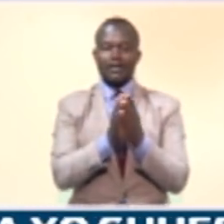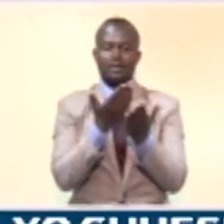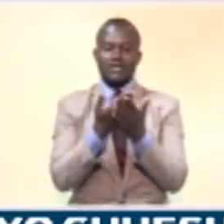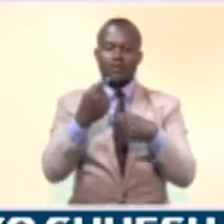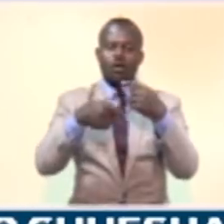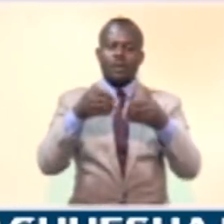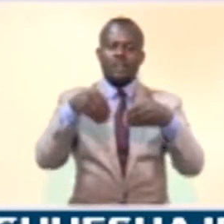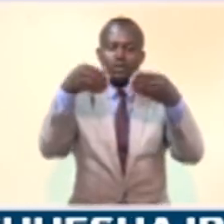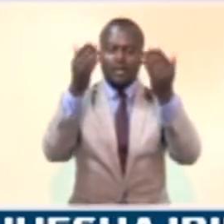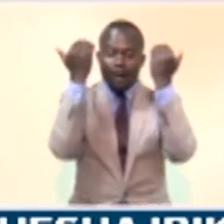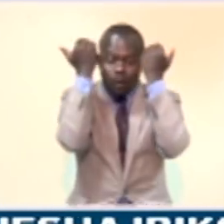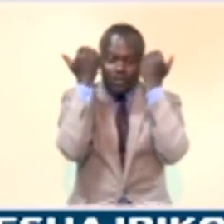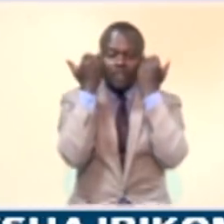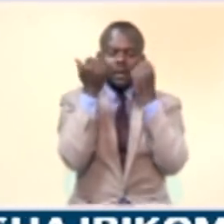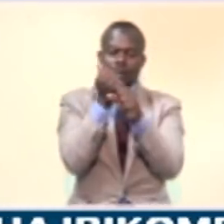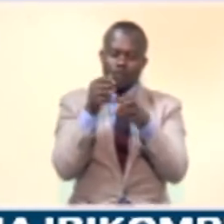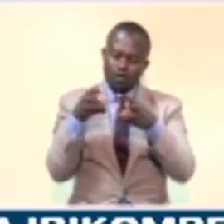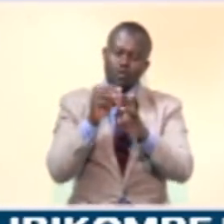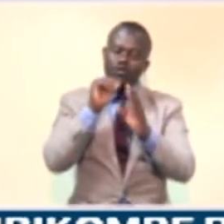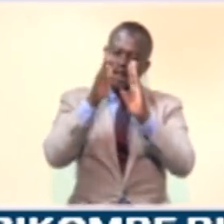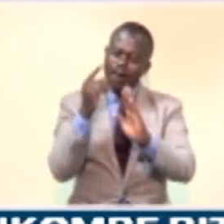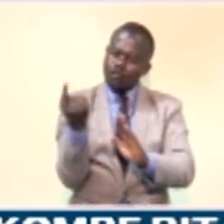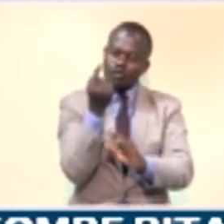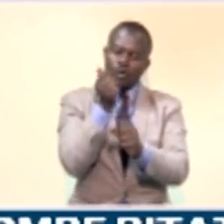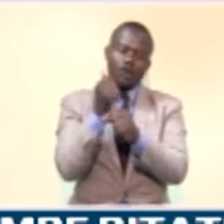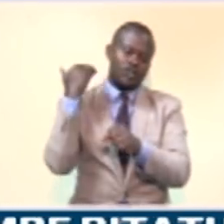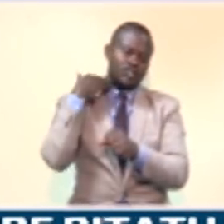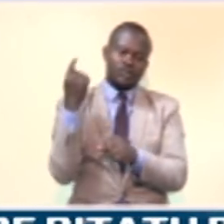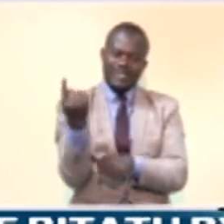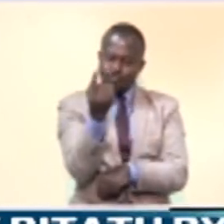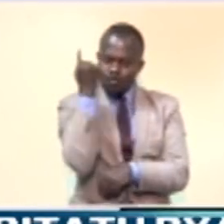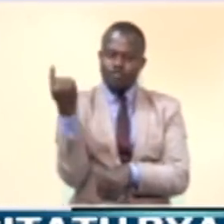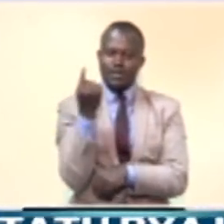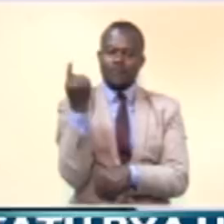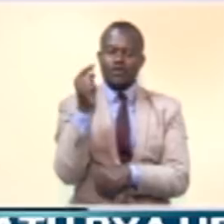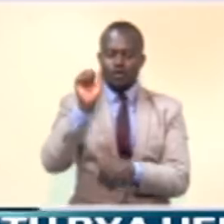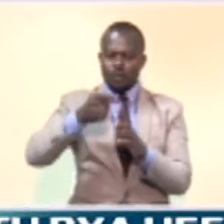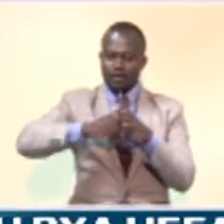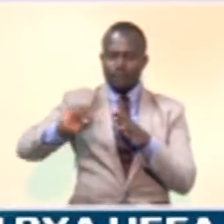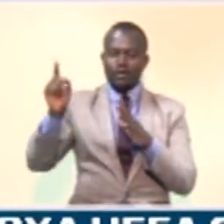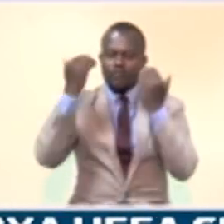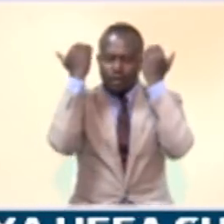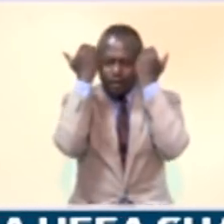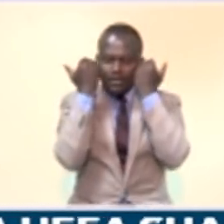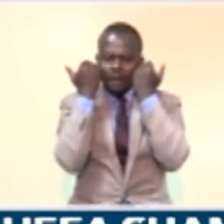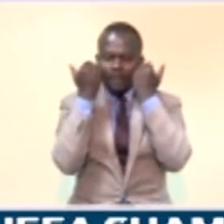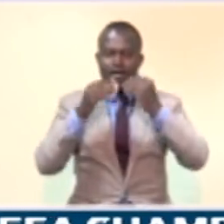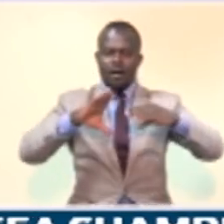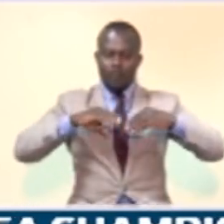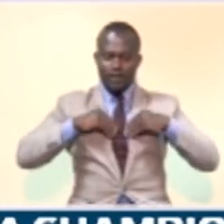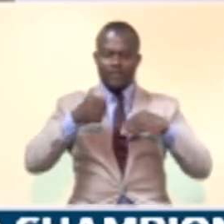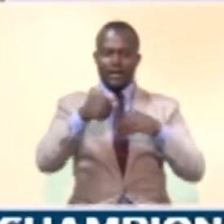gutanga ubutabera dukora ku buryo nta muntu ukekeho Jenoside n'umwe wace ku butabera. Kwemera